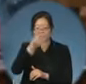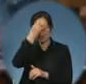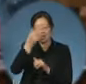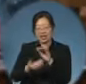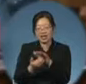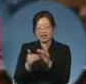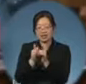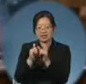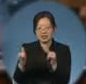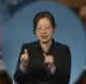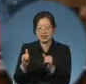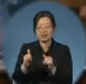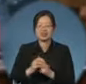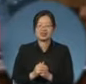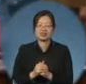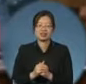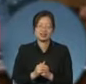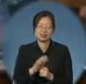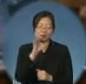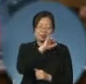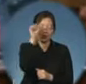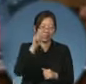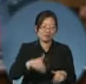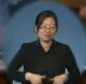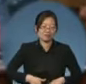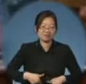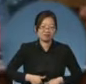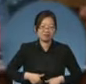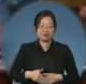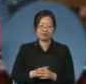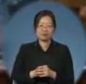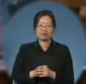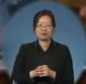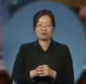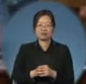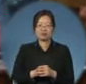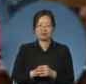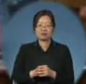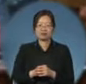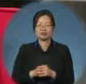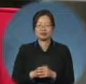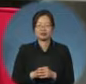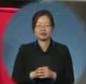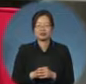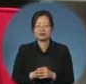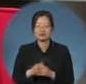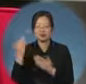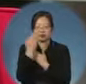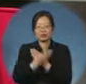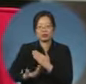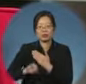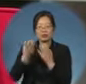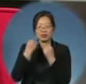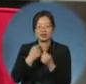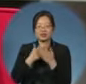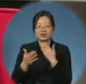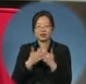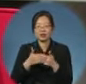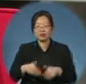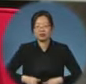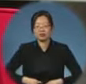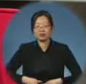조예 그거를 해내야 됐다는 거죠 그리고 이게 이제 몸으로 많은 경험을 해야